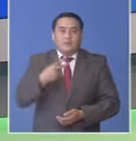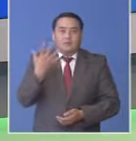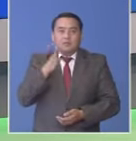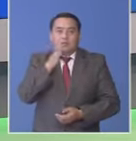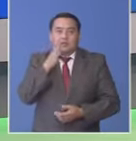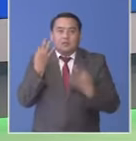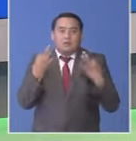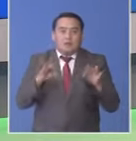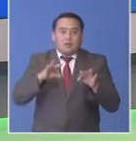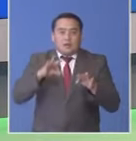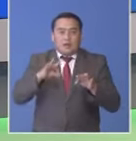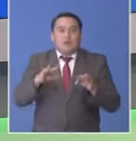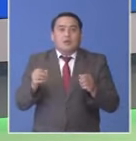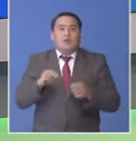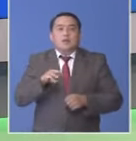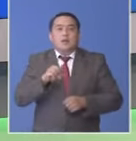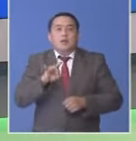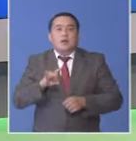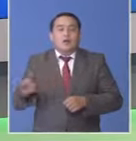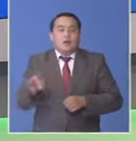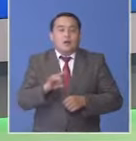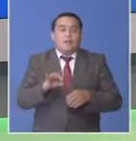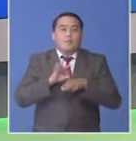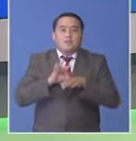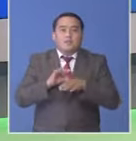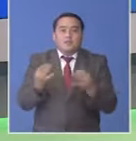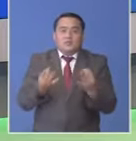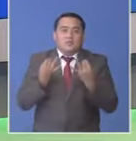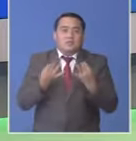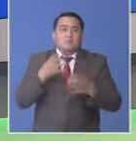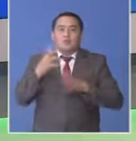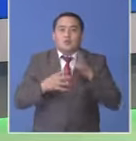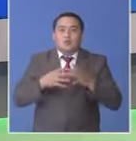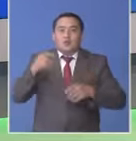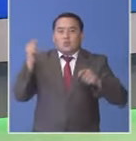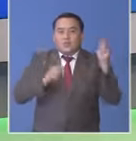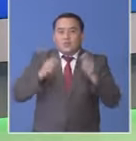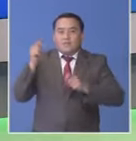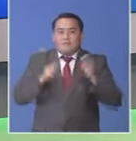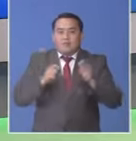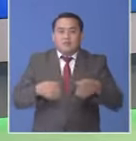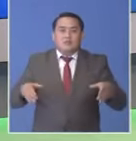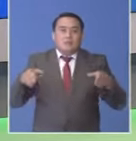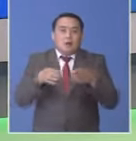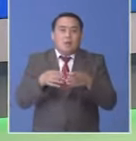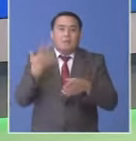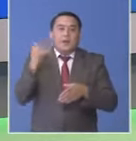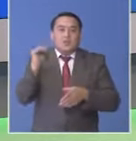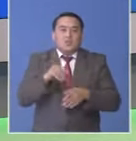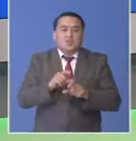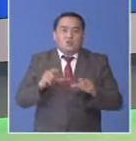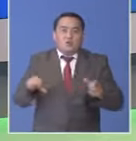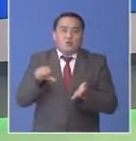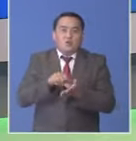25-летию независимости в предгорьях Талгарского района прошел зрелищный международный этнофестиваль. Он собрал свыше